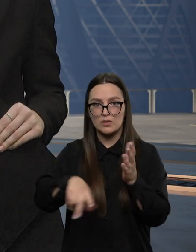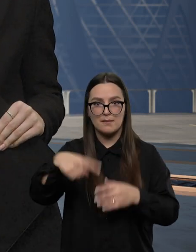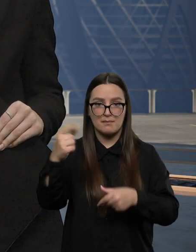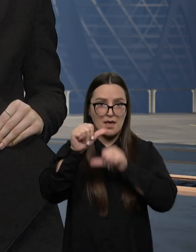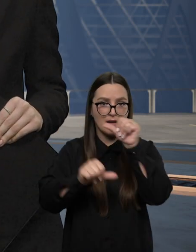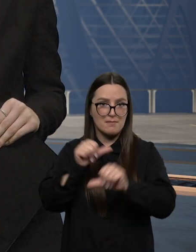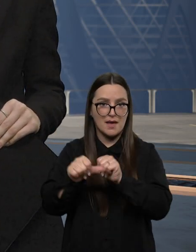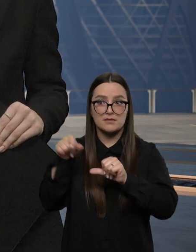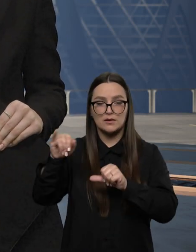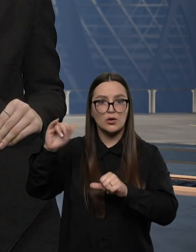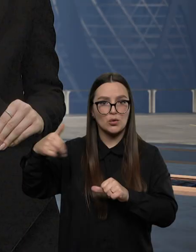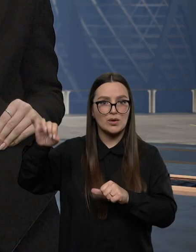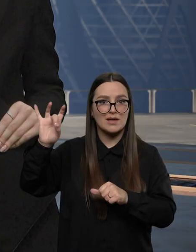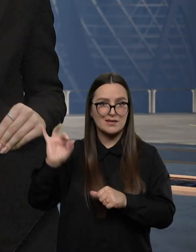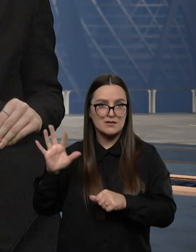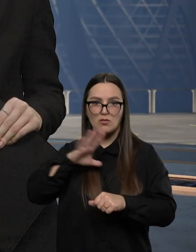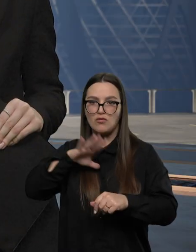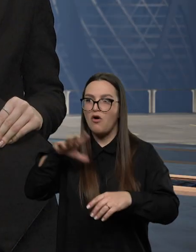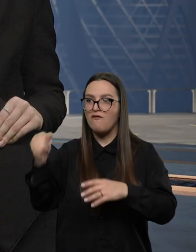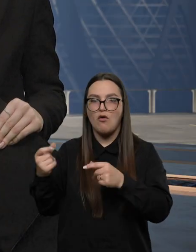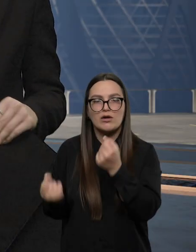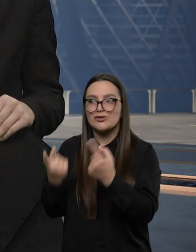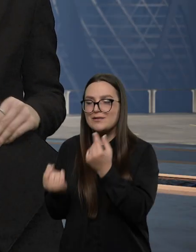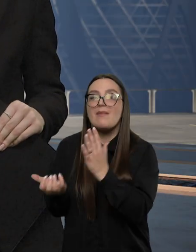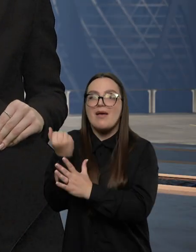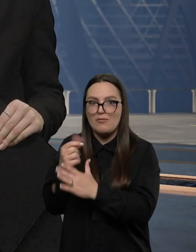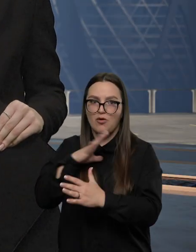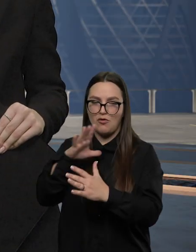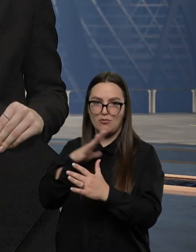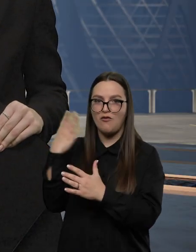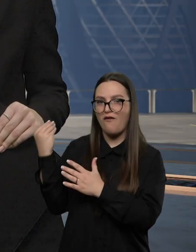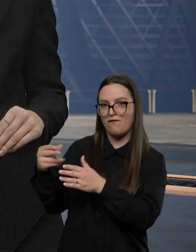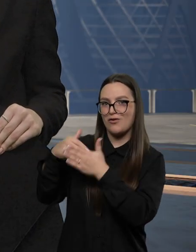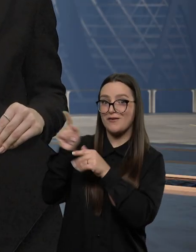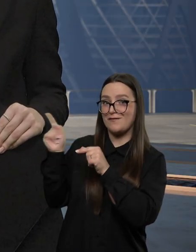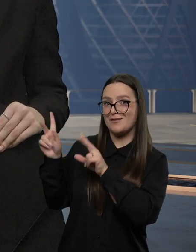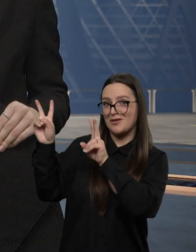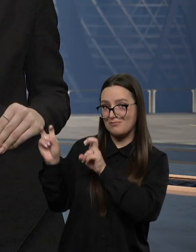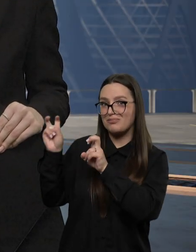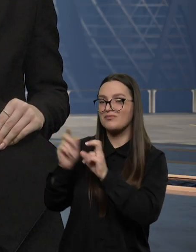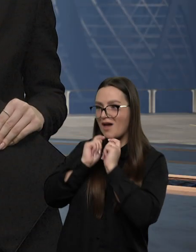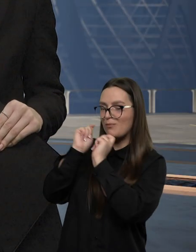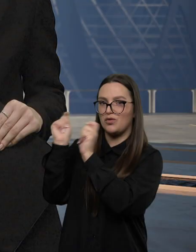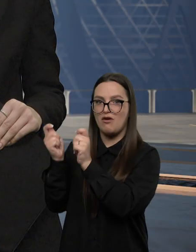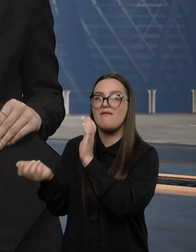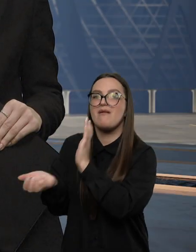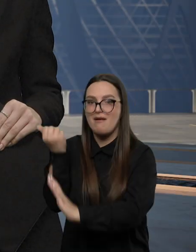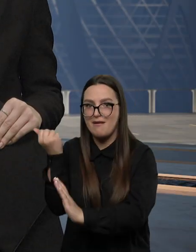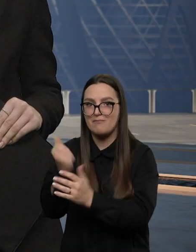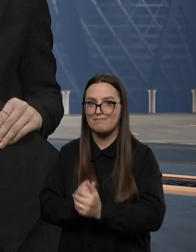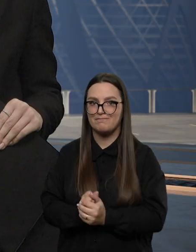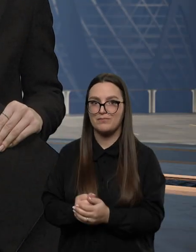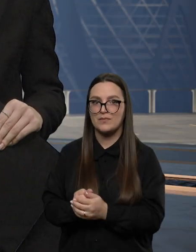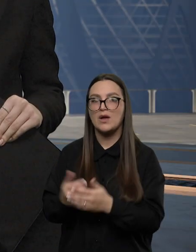1981 metais Paulikui už ypatingus pasiekimus buvo suteiktas Aerospace Corporation apdovanojimas už kosminės